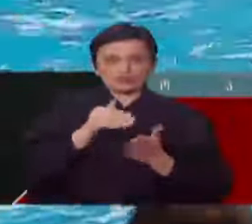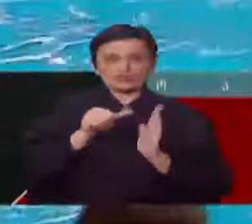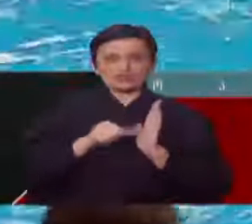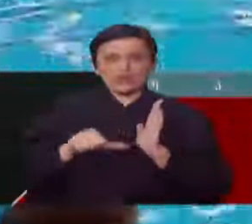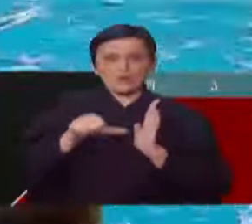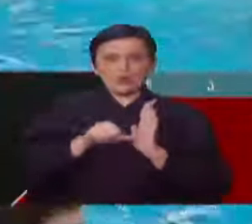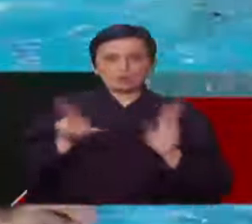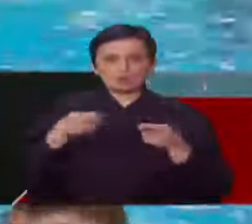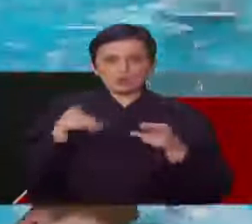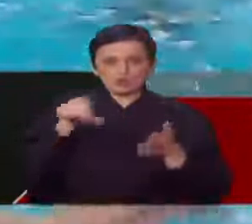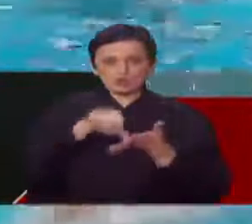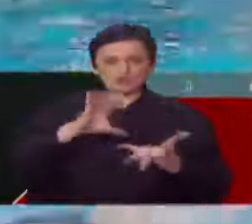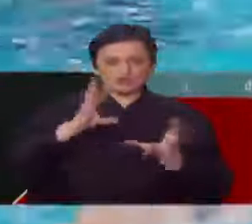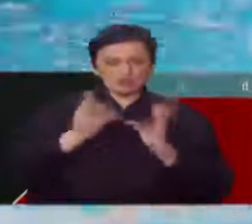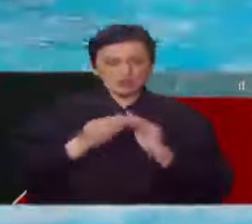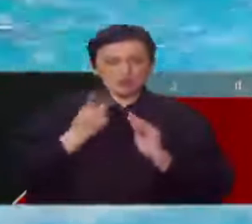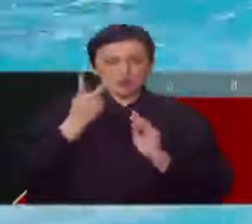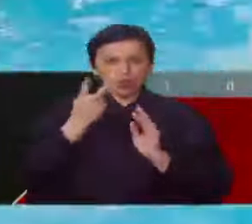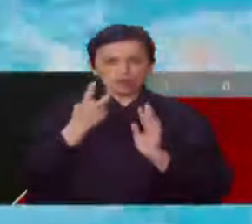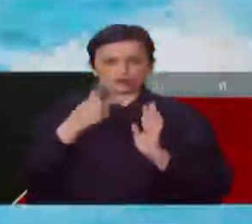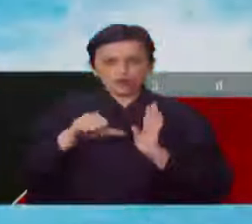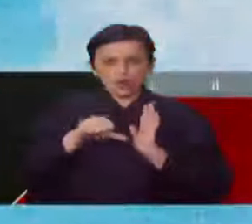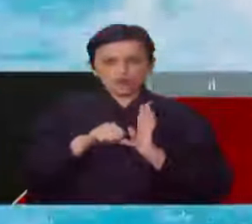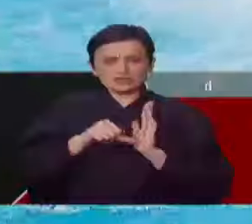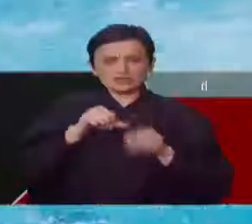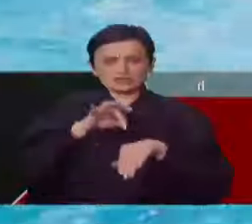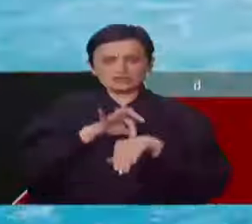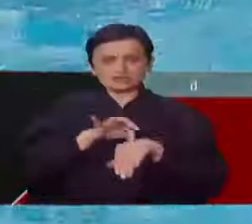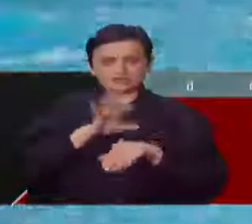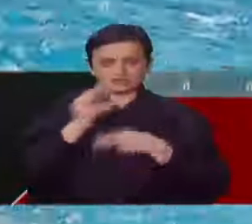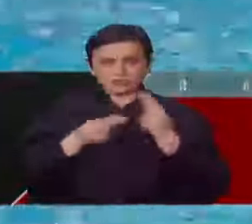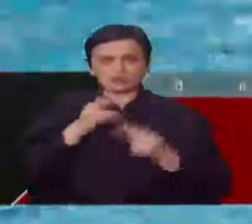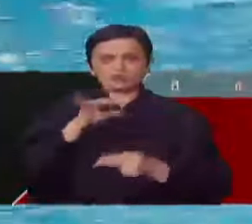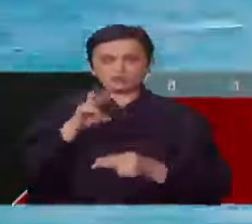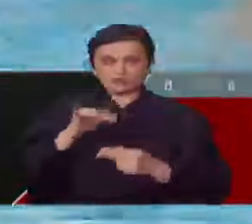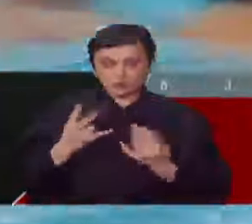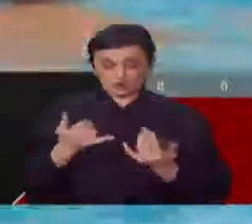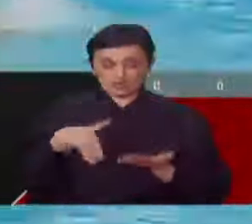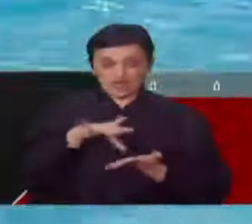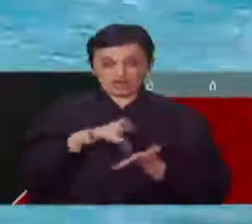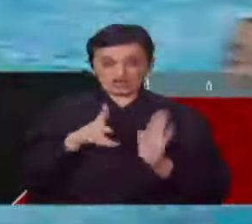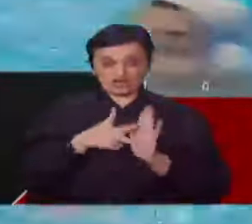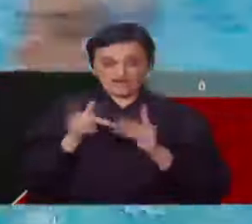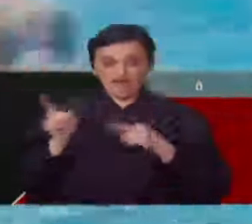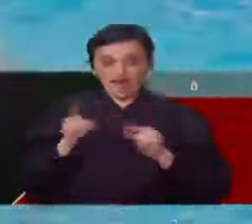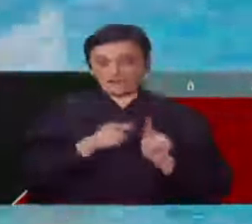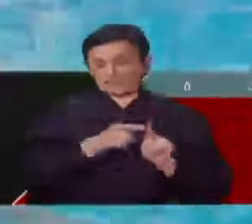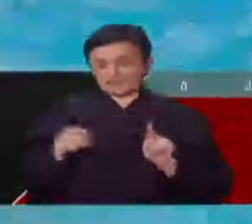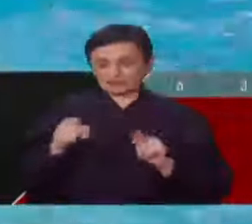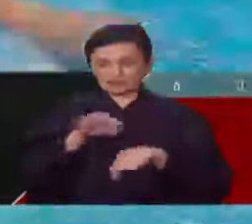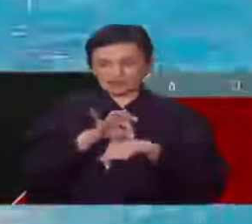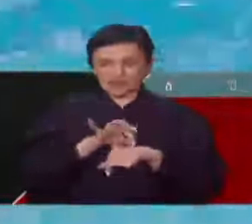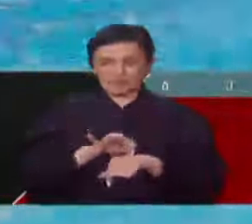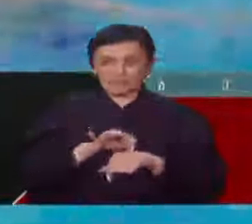66 კლუბი მონაწილეობს, ჯამში 226 მატჩი გაიმართება და ის ქალაქ დუბროვნიკში დღეიდან 8 აპრილის ჩათვლით